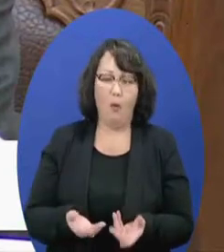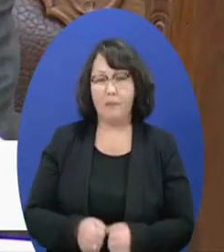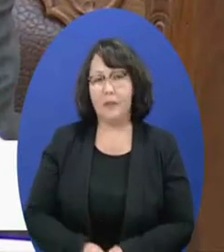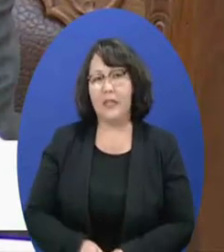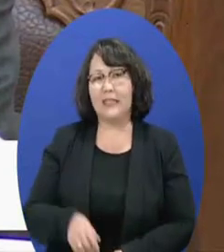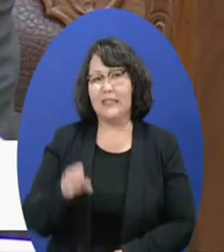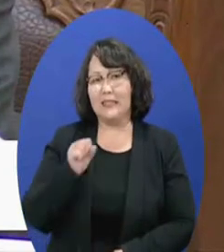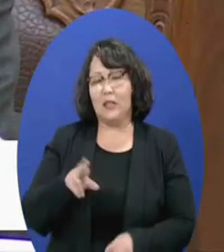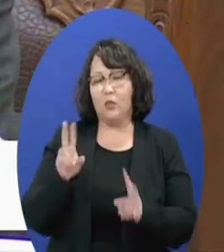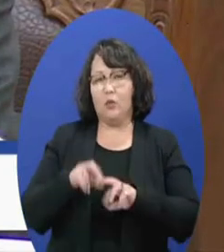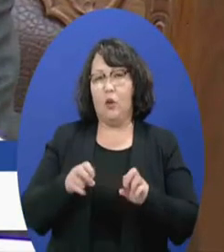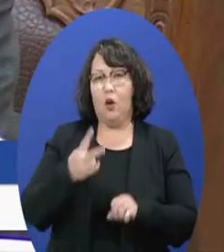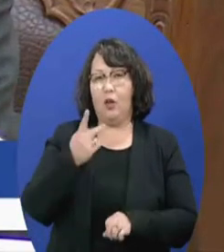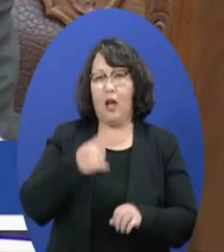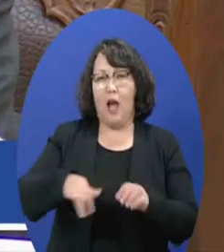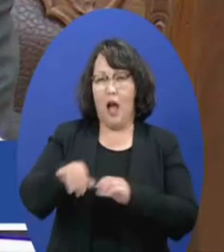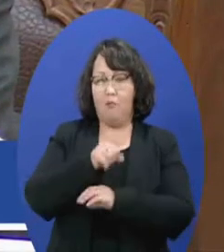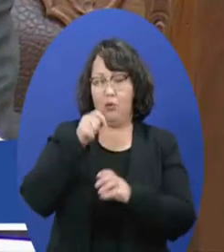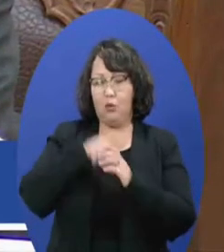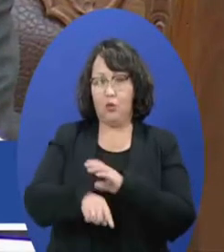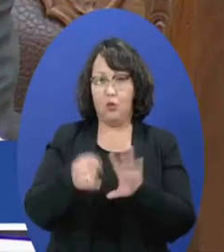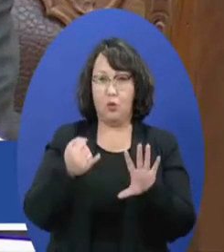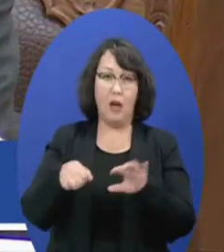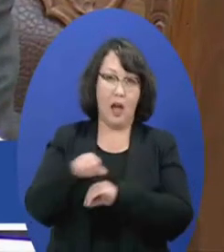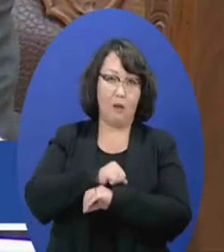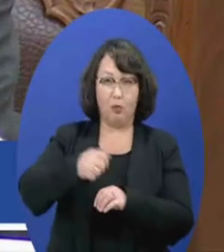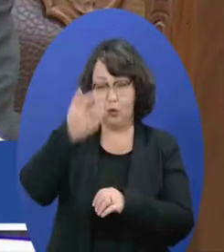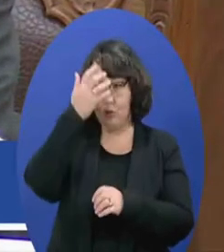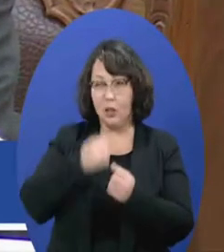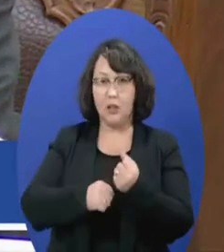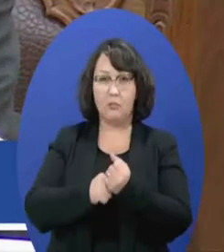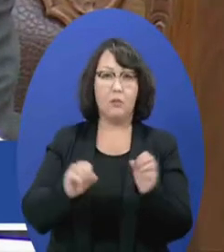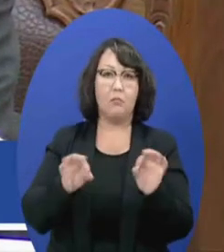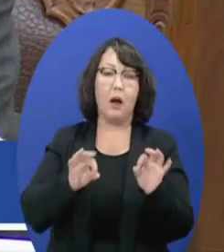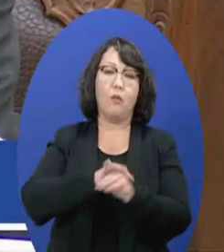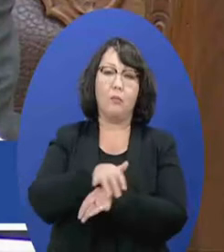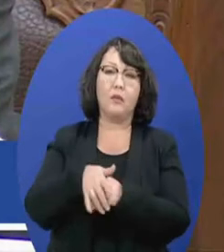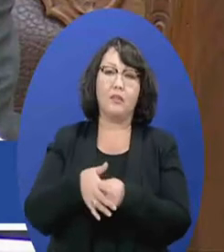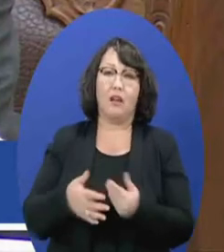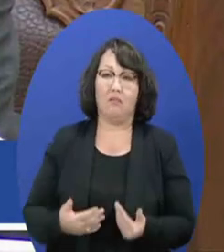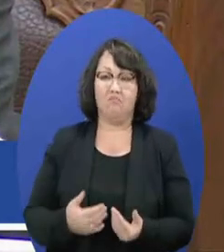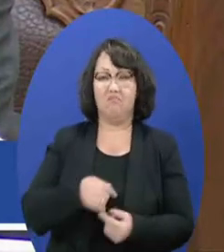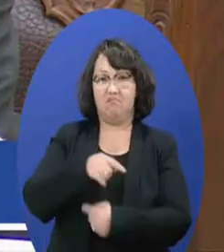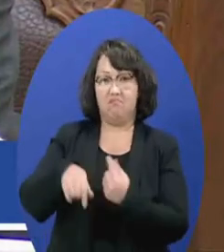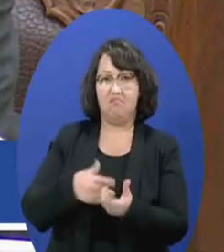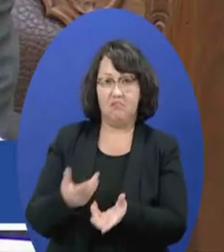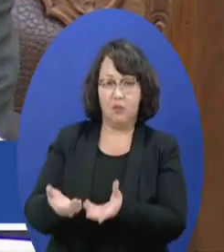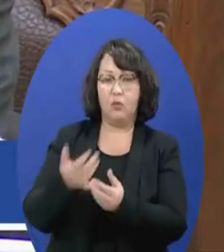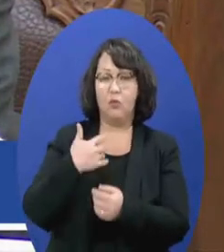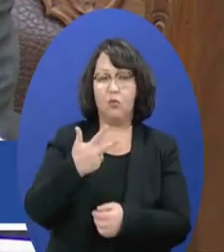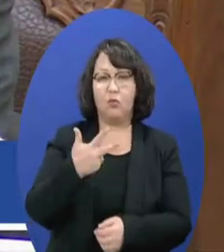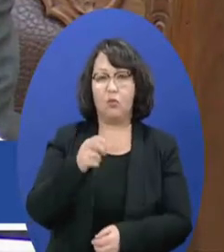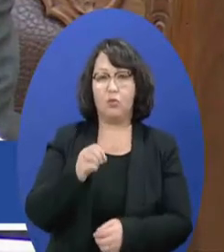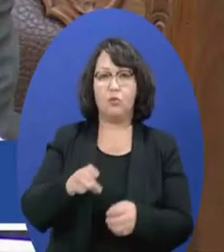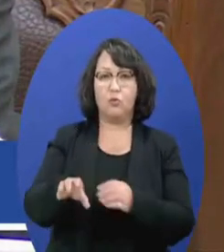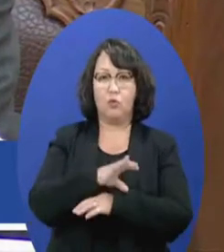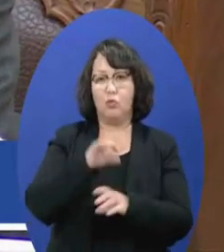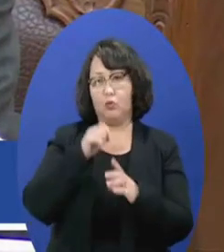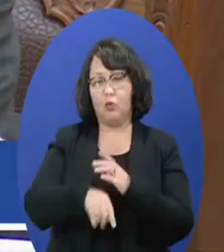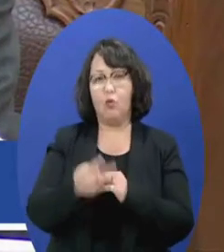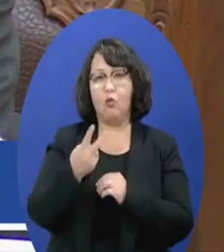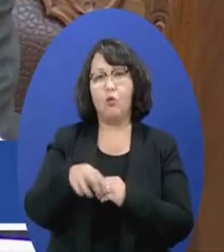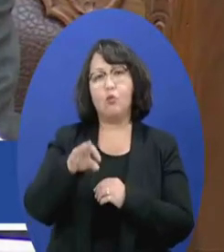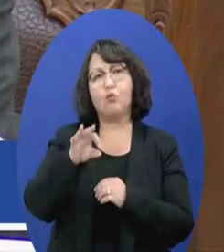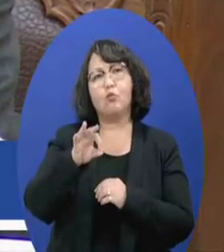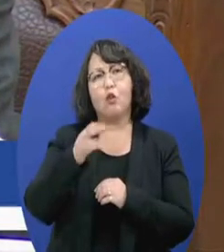бол 21 аймгийн чинь 6 аймаг нь л одоо төсвийн татасгүйгээр амьдарч шүү дээ. 330 сумын забараг нэг 20 хүрэхгүй